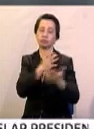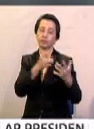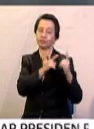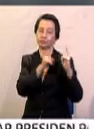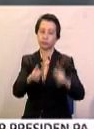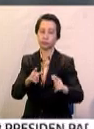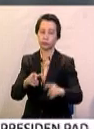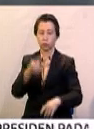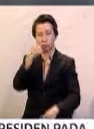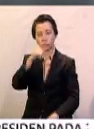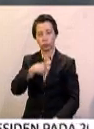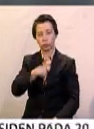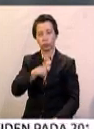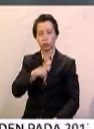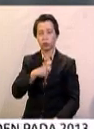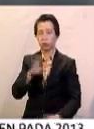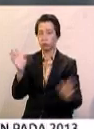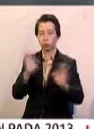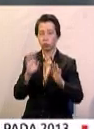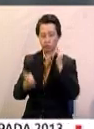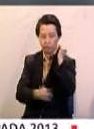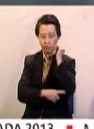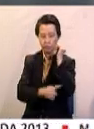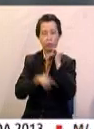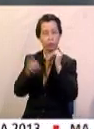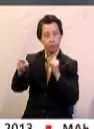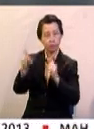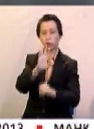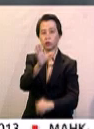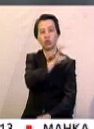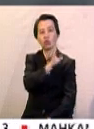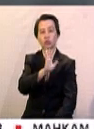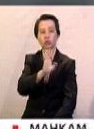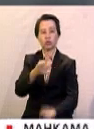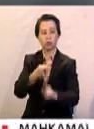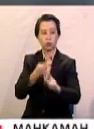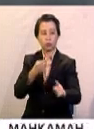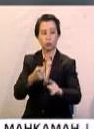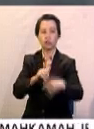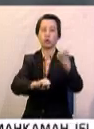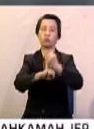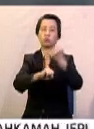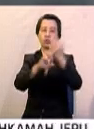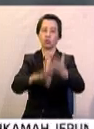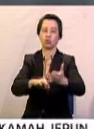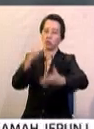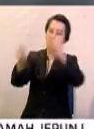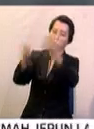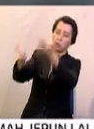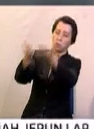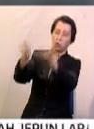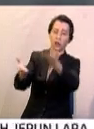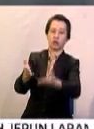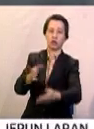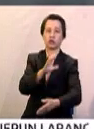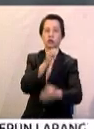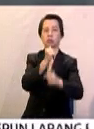tidak dikenakan tindakan yang diadakan daripada inilah, daripada penyokong-penyokong yang menyebabkan coach